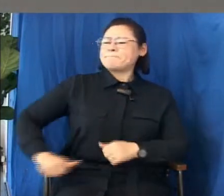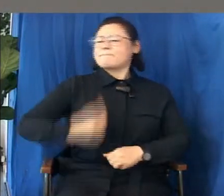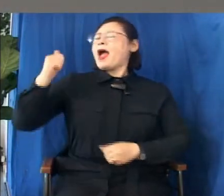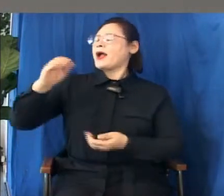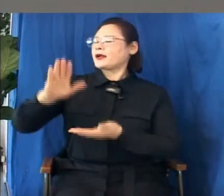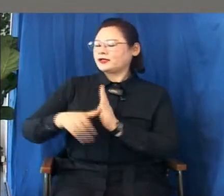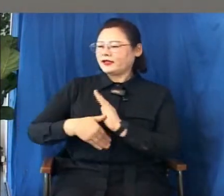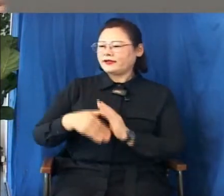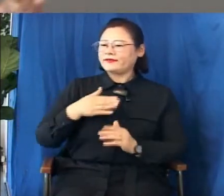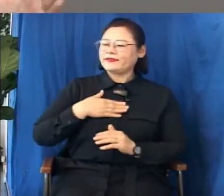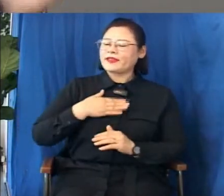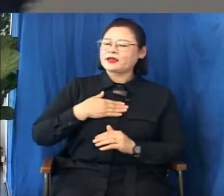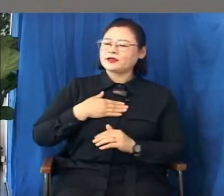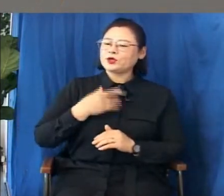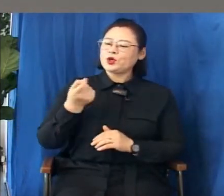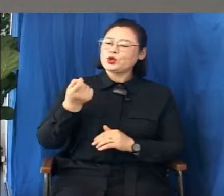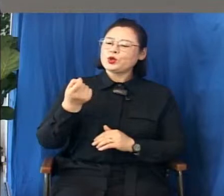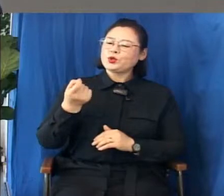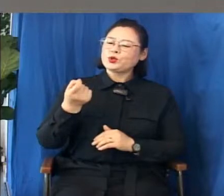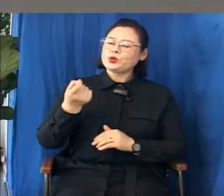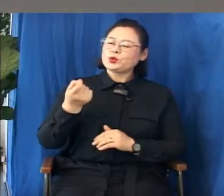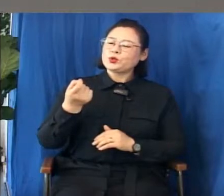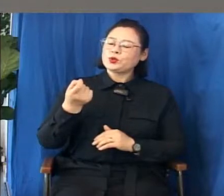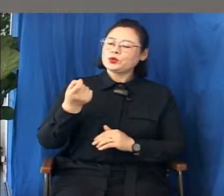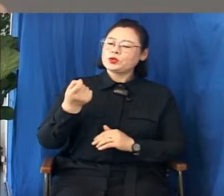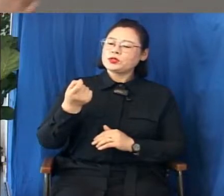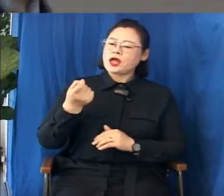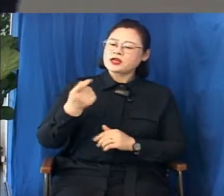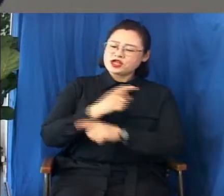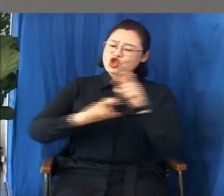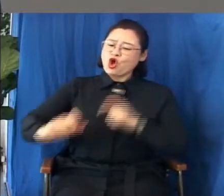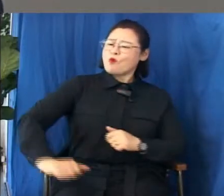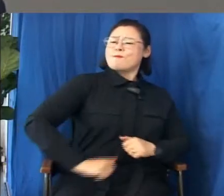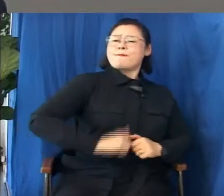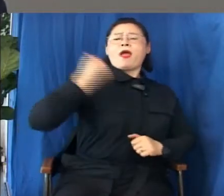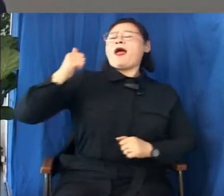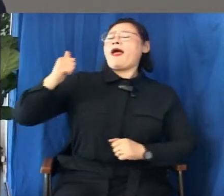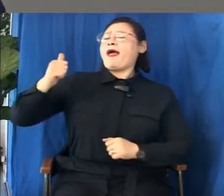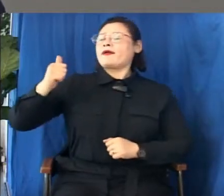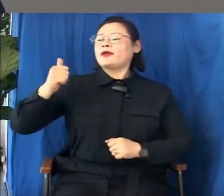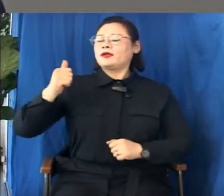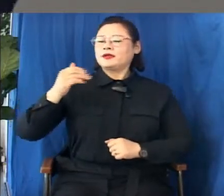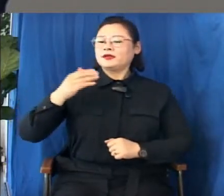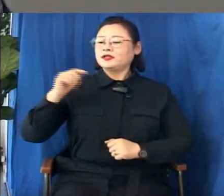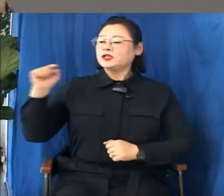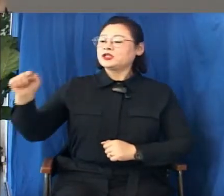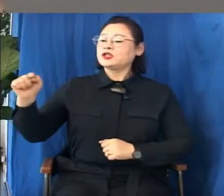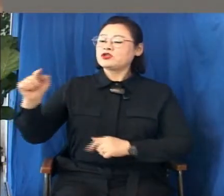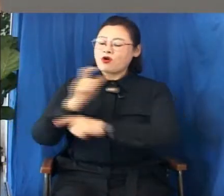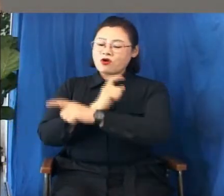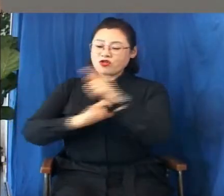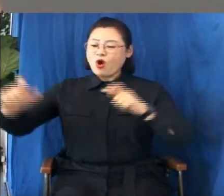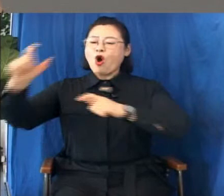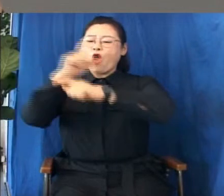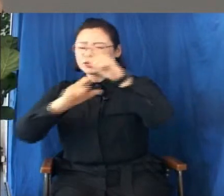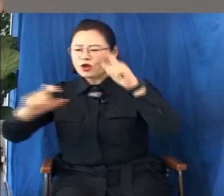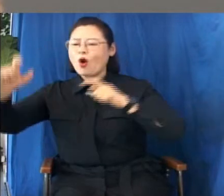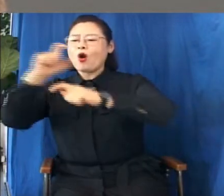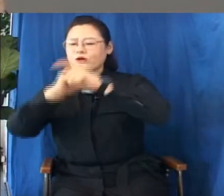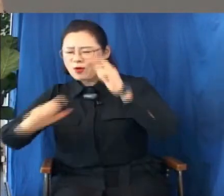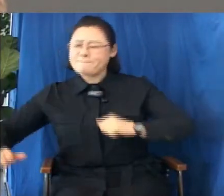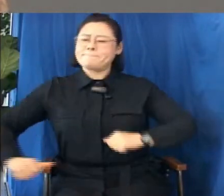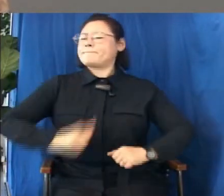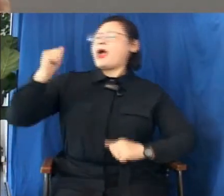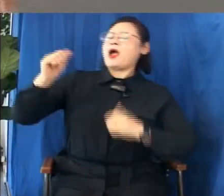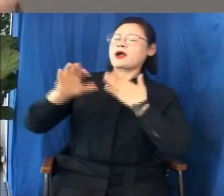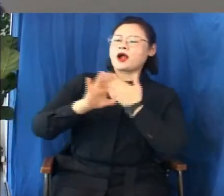사람이 10으로 올라가고 20으로 가고 50으로 가고 100으로 가고 칼싸움 나는 거예요, 나중에는. 이게 왜